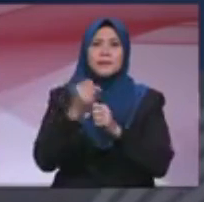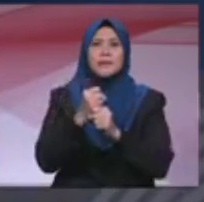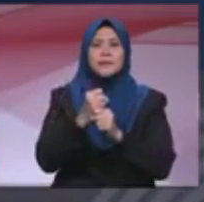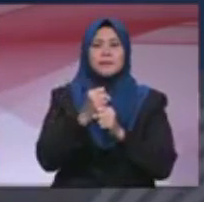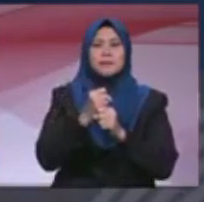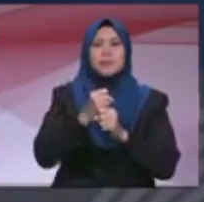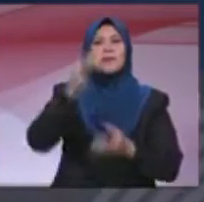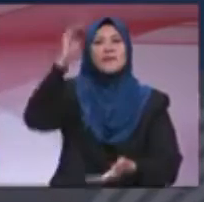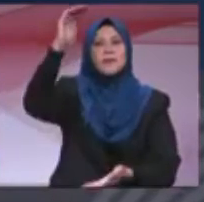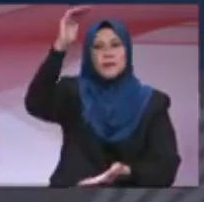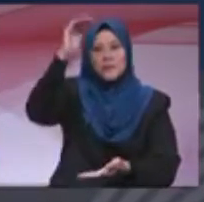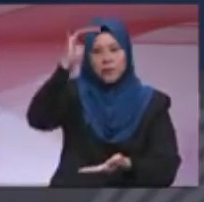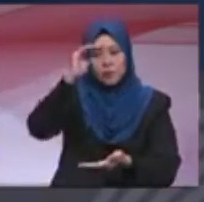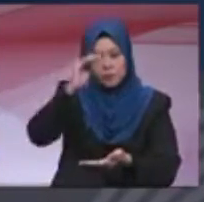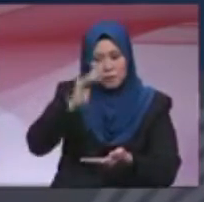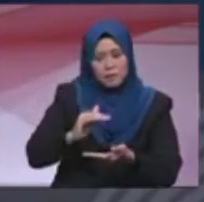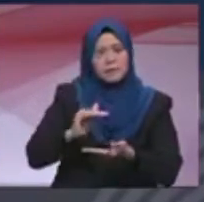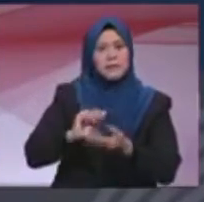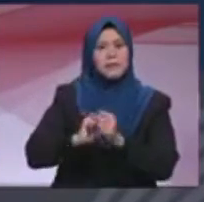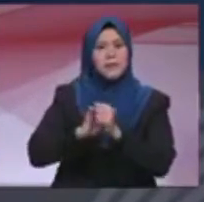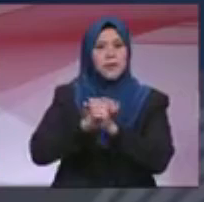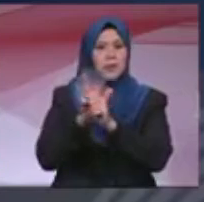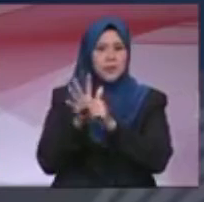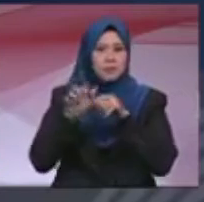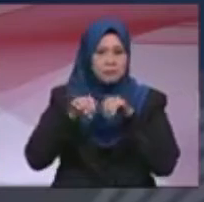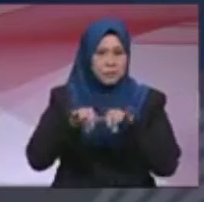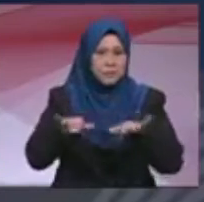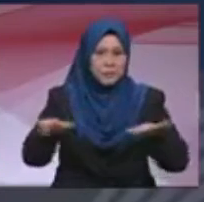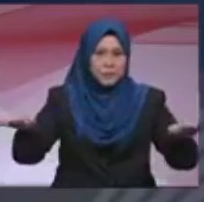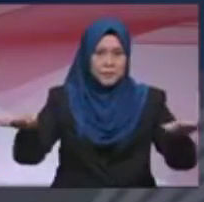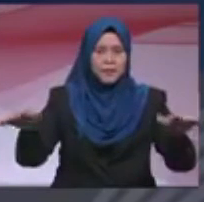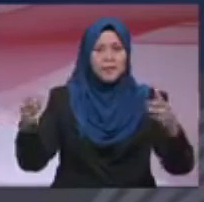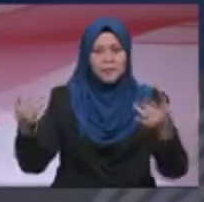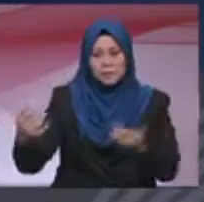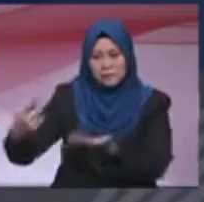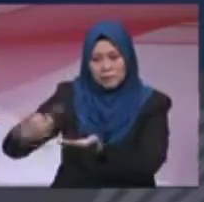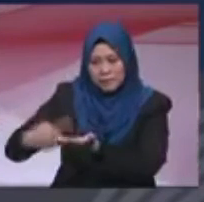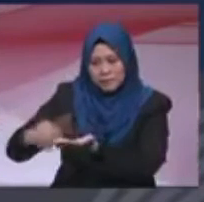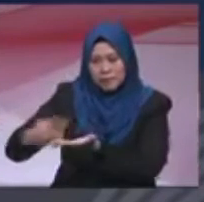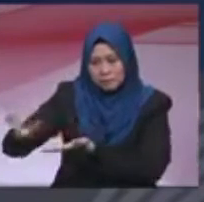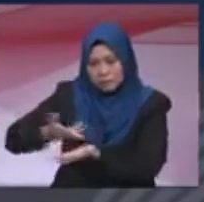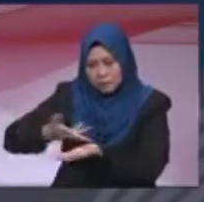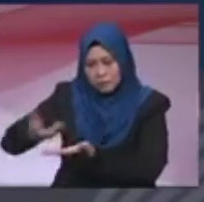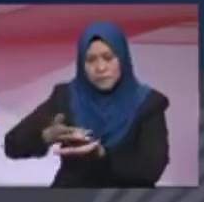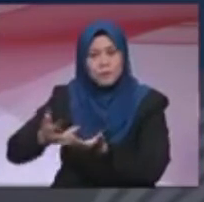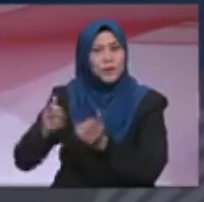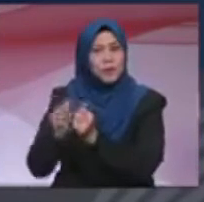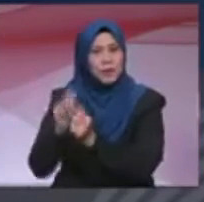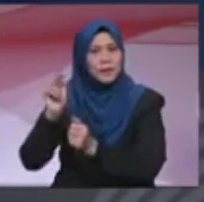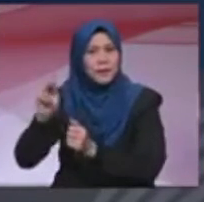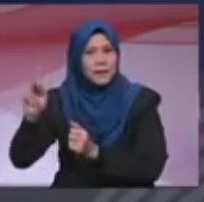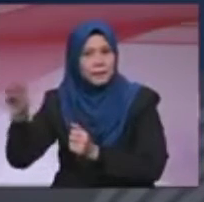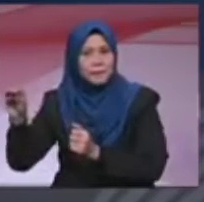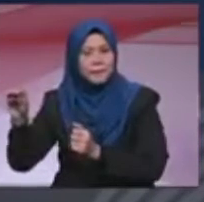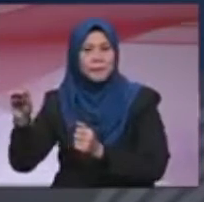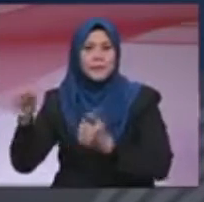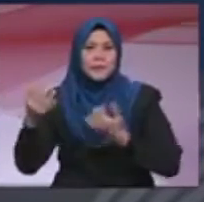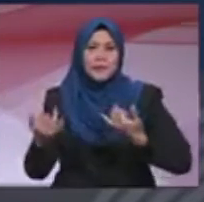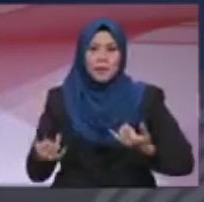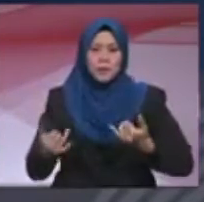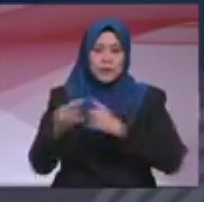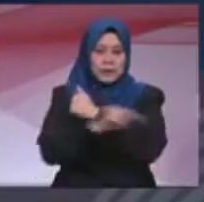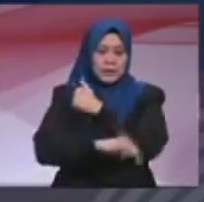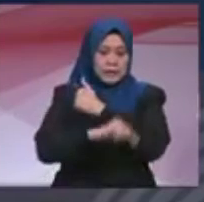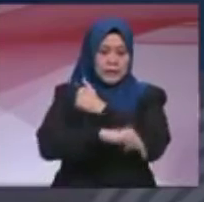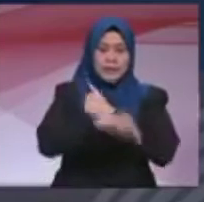dapat mengurangkan penularan. Sebab itu kita berbincang dan kita tetapkan keperluan utama pada waktu ini di